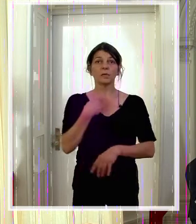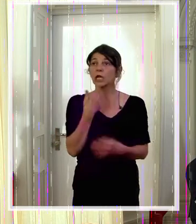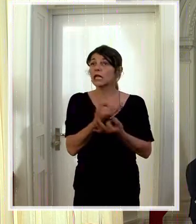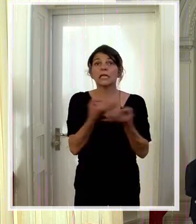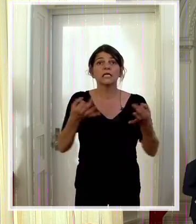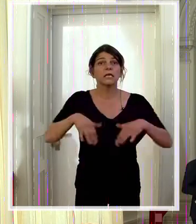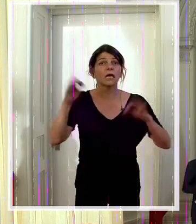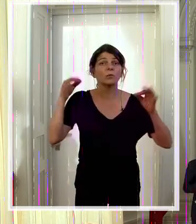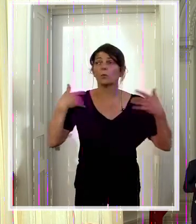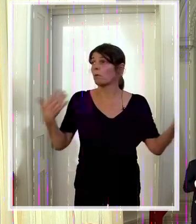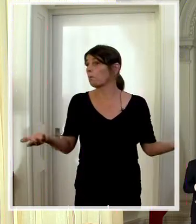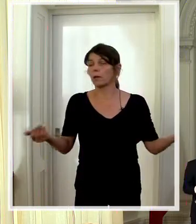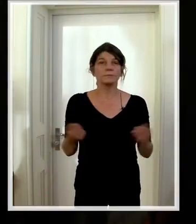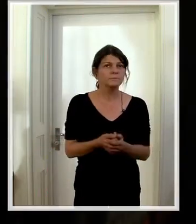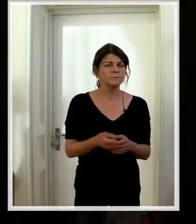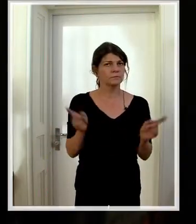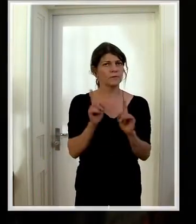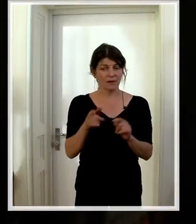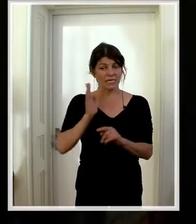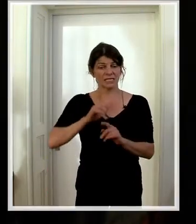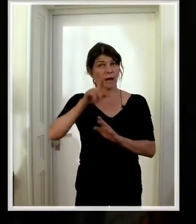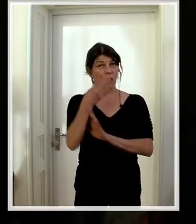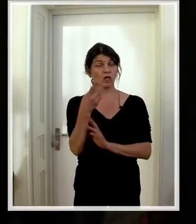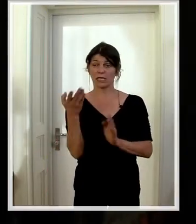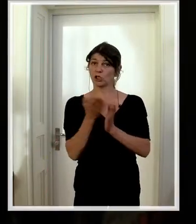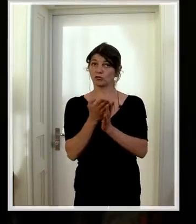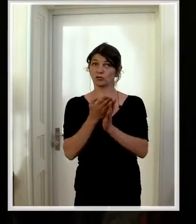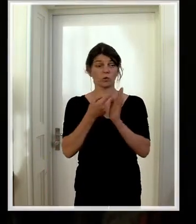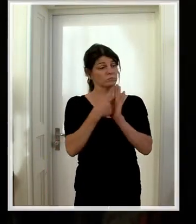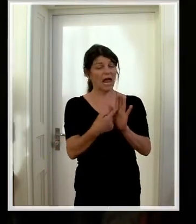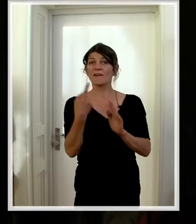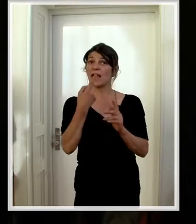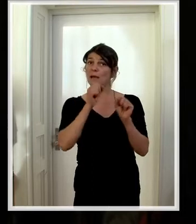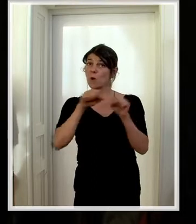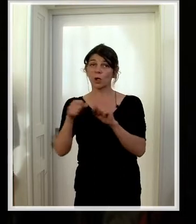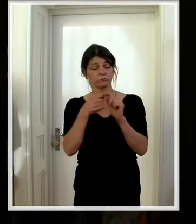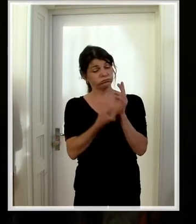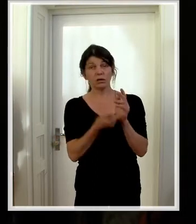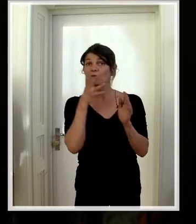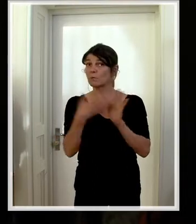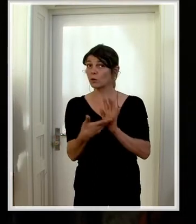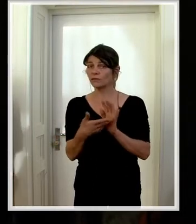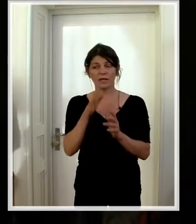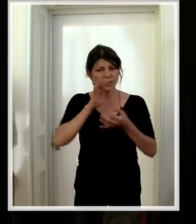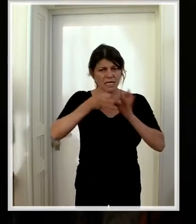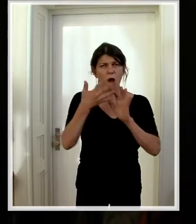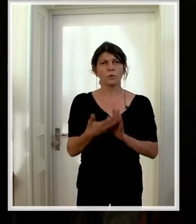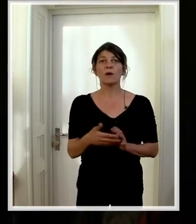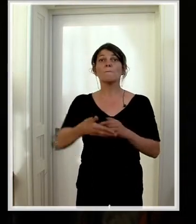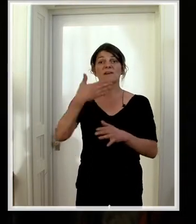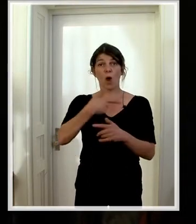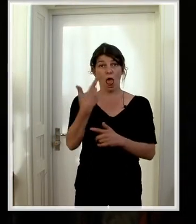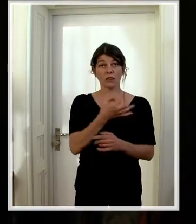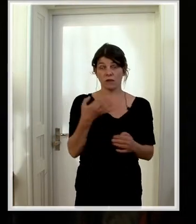Also wir haben nämlich auf Seite 92 schon beschrieben, welche Varianten dass wir prüfen. Wir würden die im Detail prüfen. Wir würden, bevor wir zum Landtag